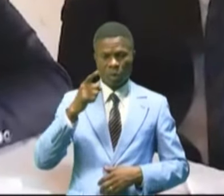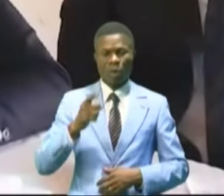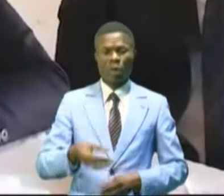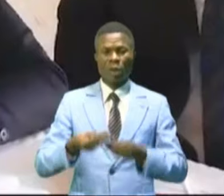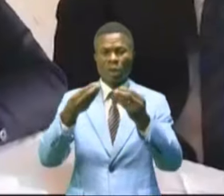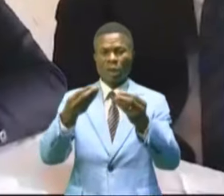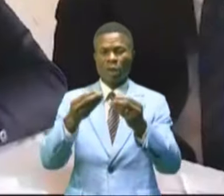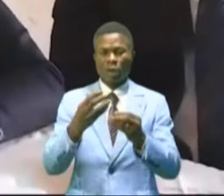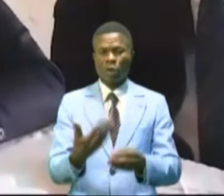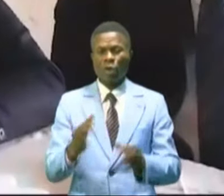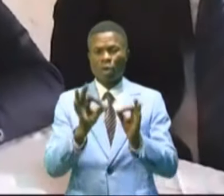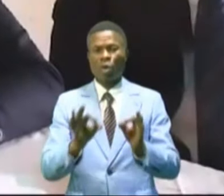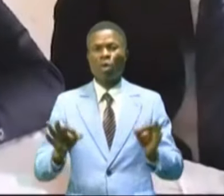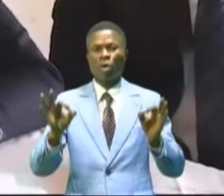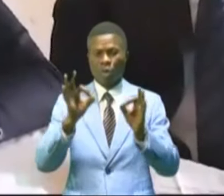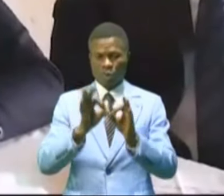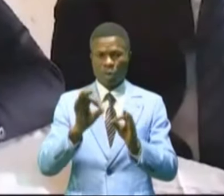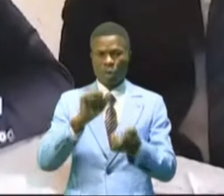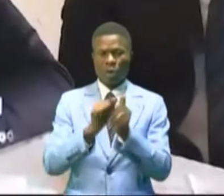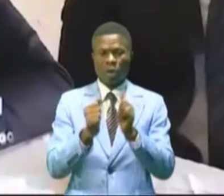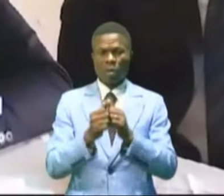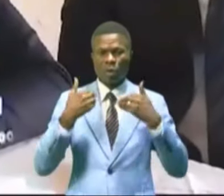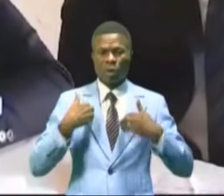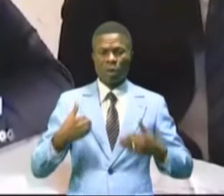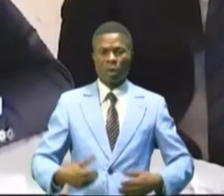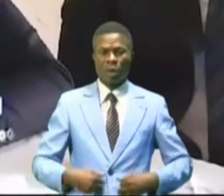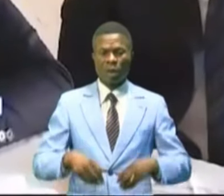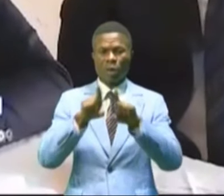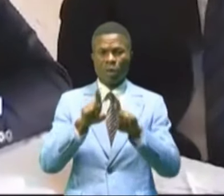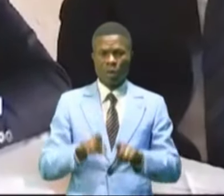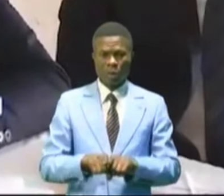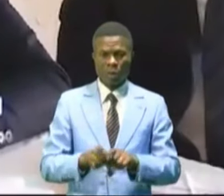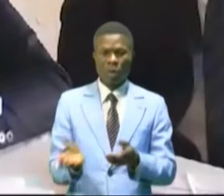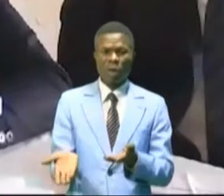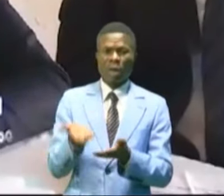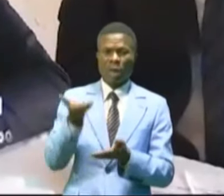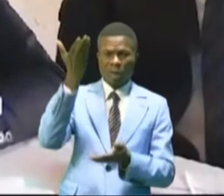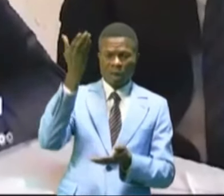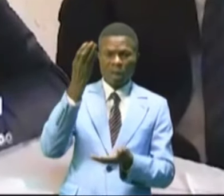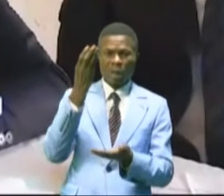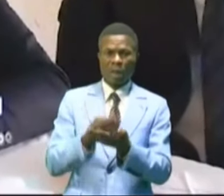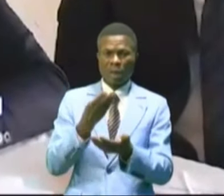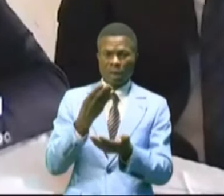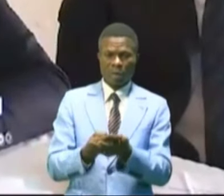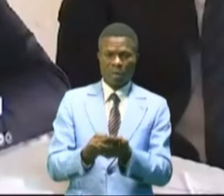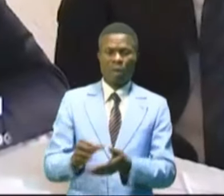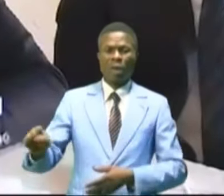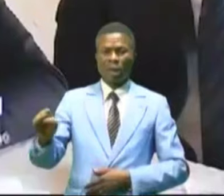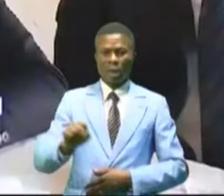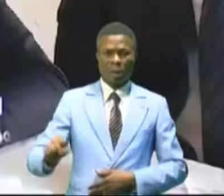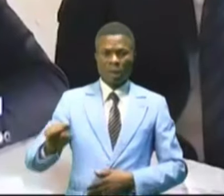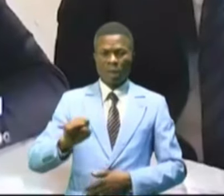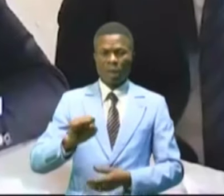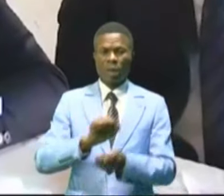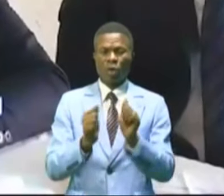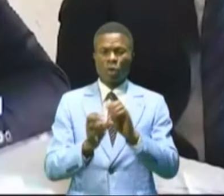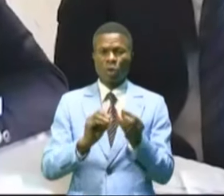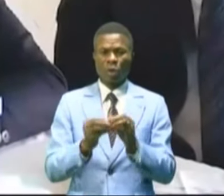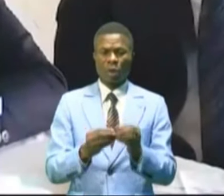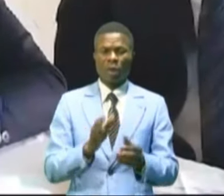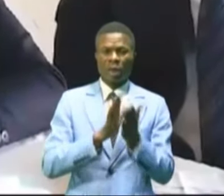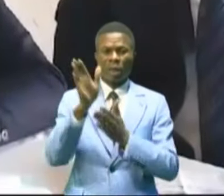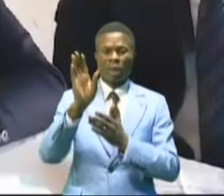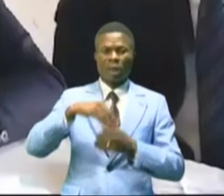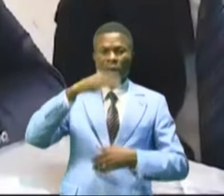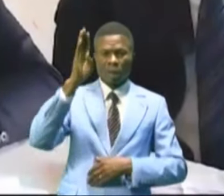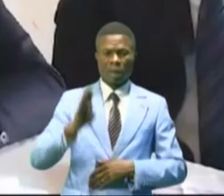ressources nécessaires au secteur de la santé, ainsi que l'augmentation du budget du secteur à la hauteur d'au moins 15%